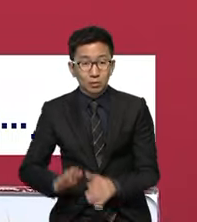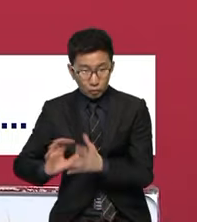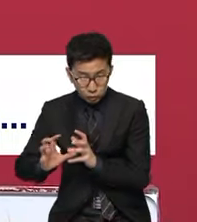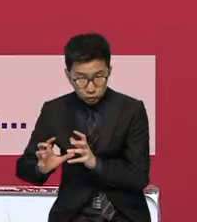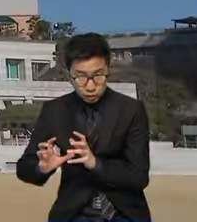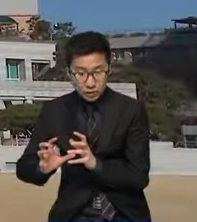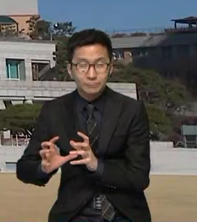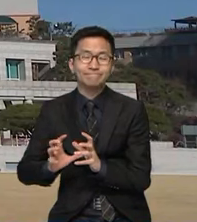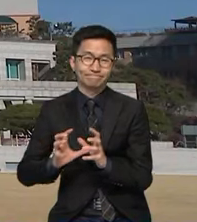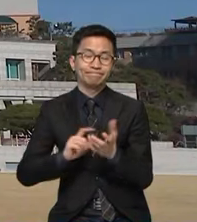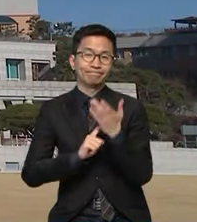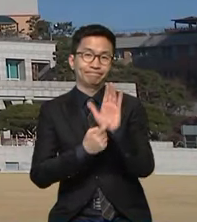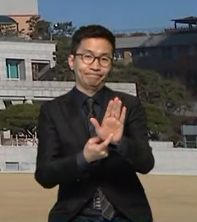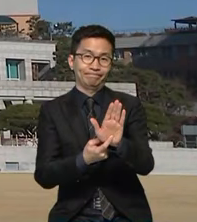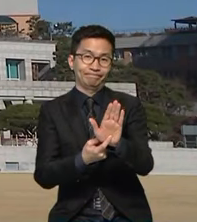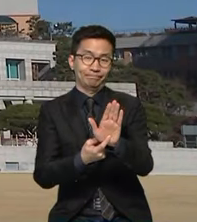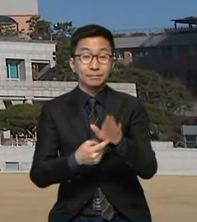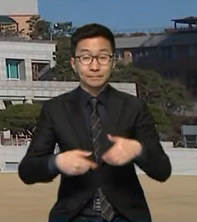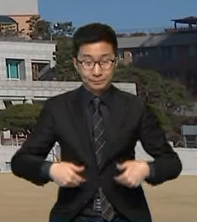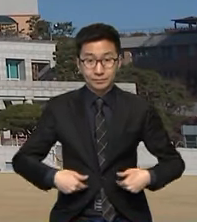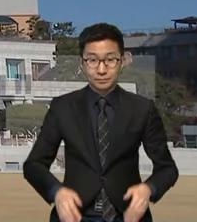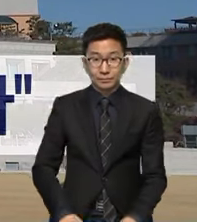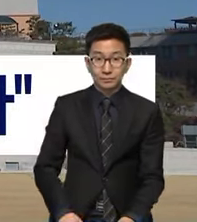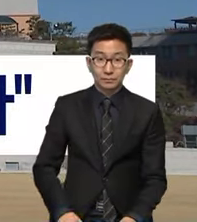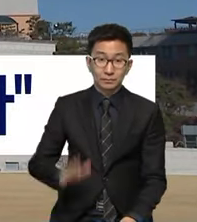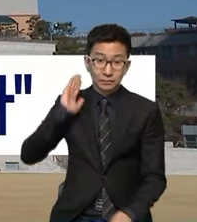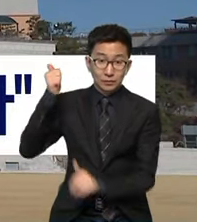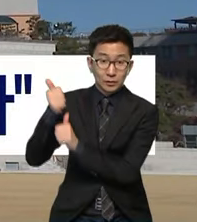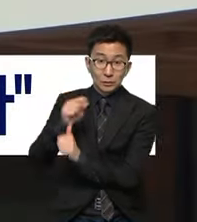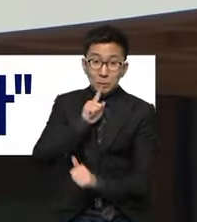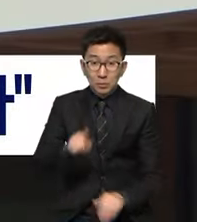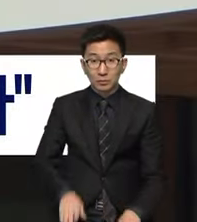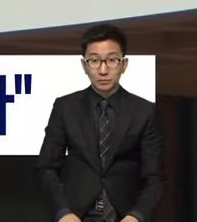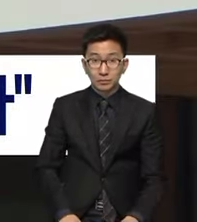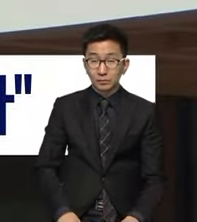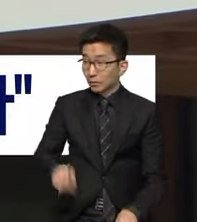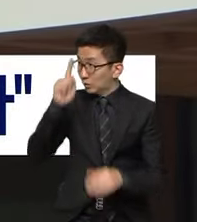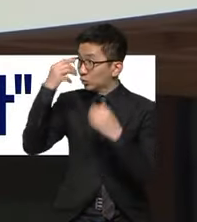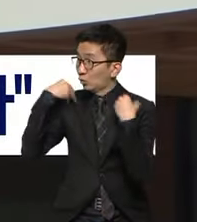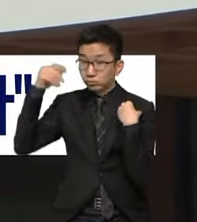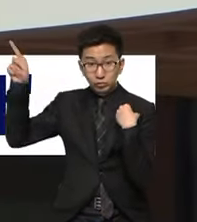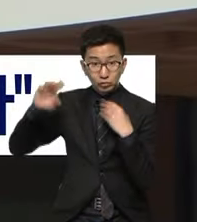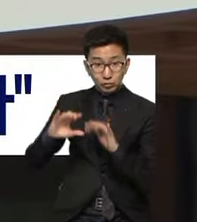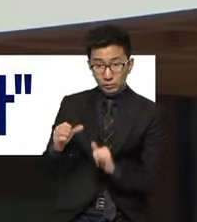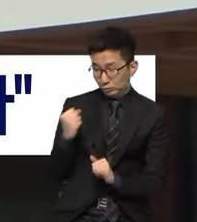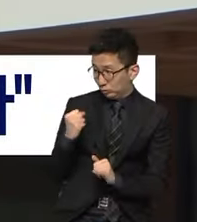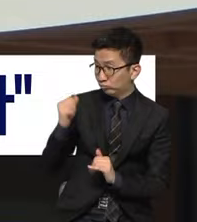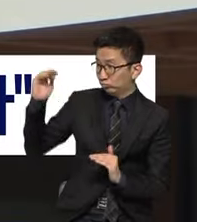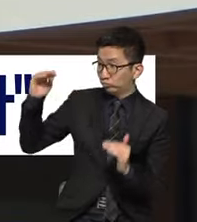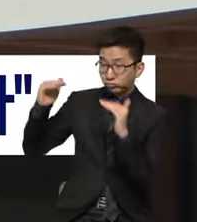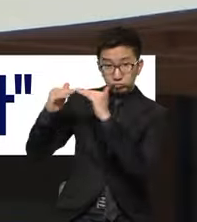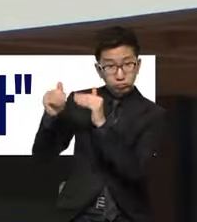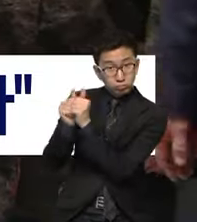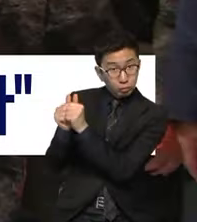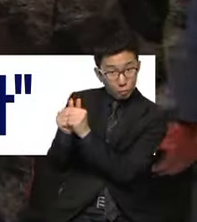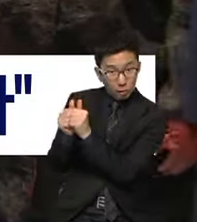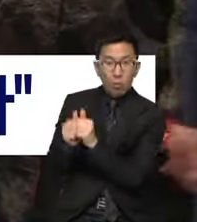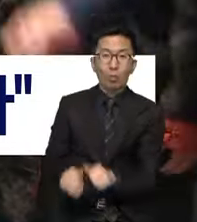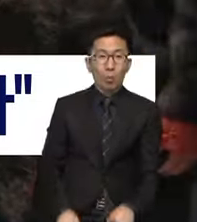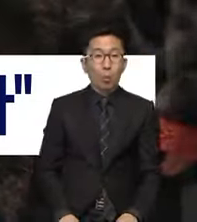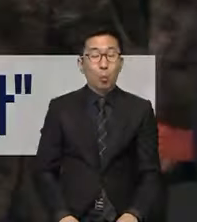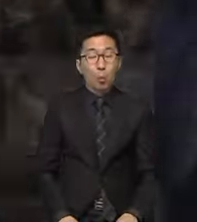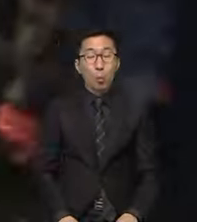것이라는 말씀을 먼저. 대통령실 관계자는 한 장관이 당정관계를 동반자 관계로 설명한 데 대해 정확한